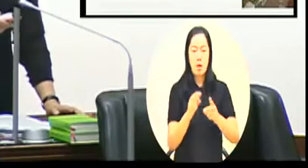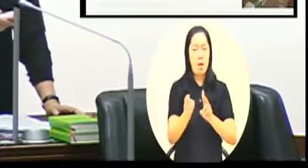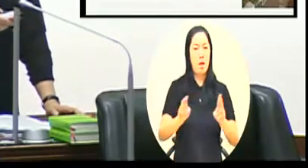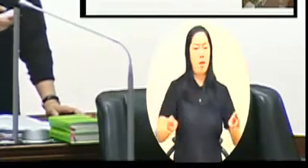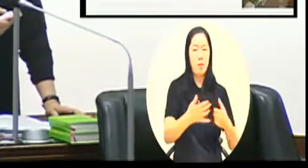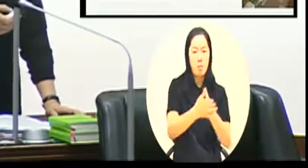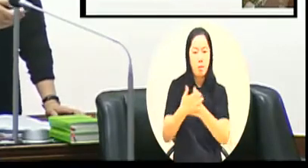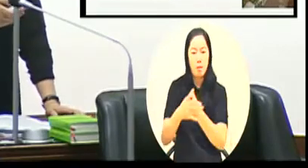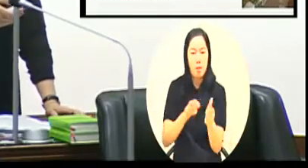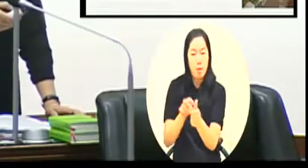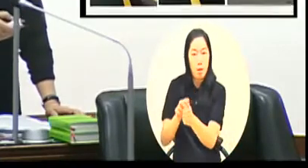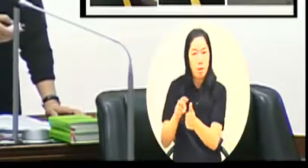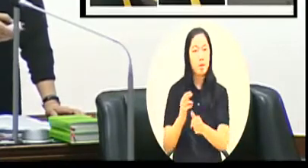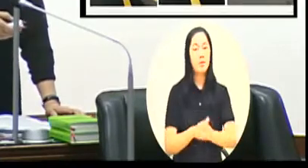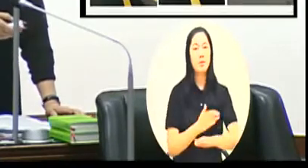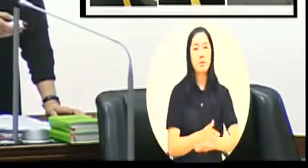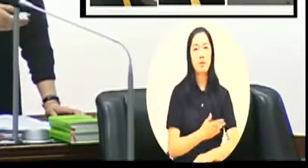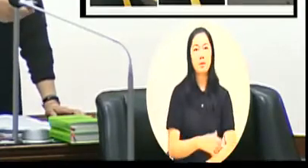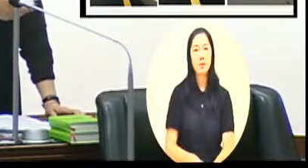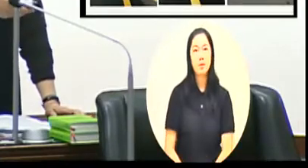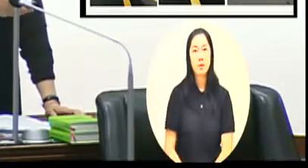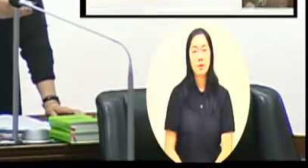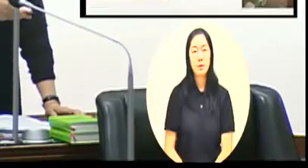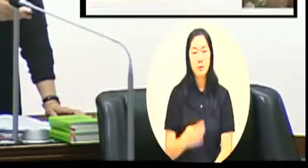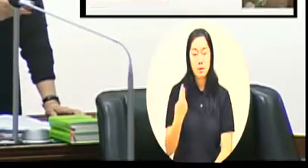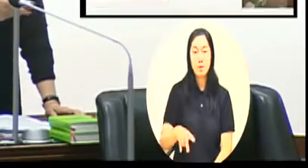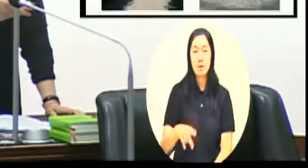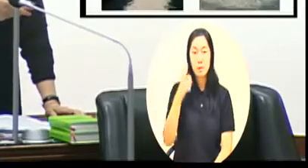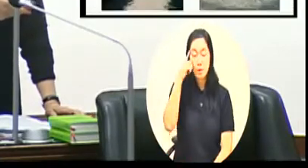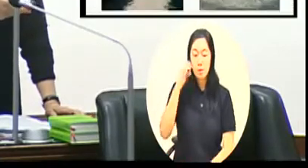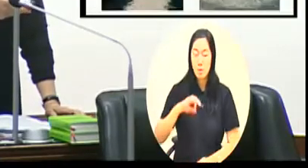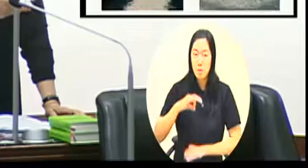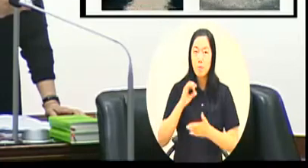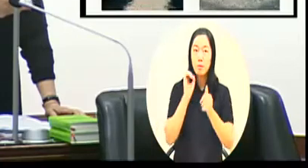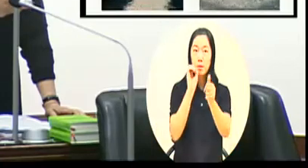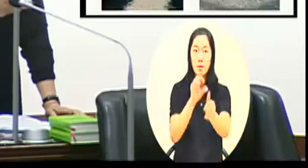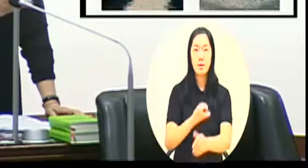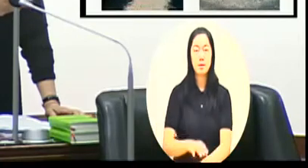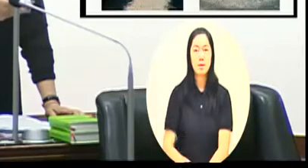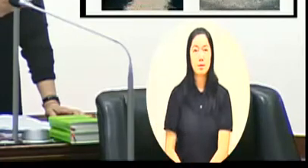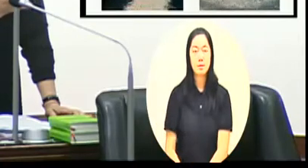养。那这里我要建议局长，